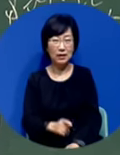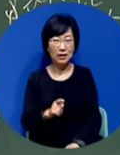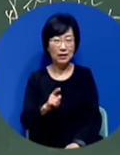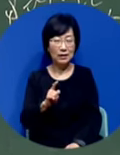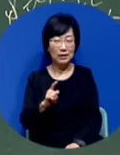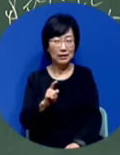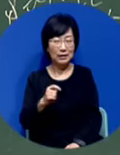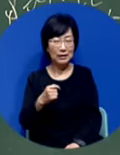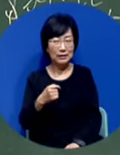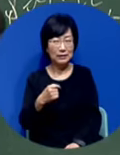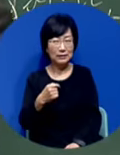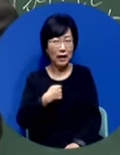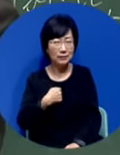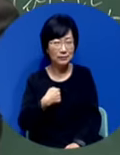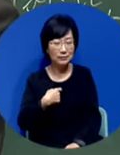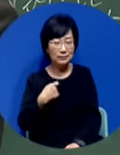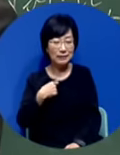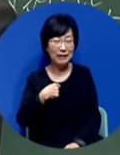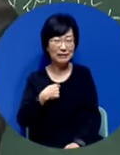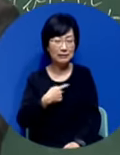하고 갈라는데 이게 진짜 우는 거요.